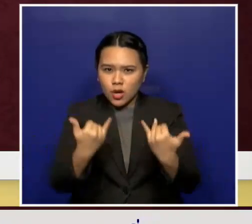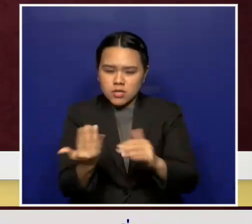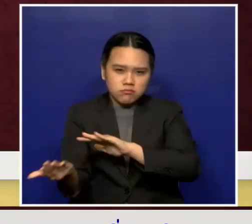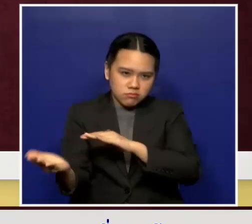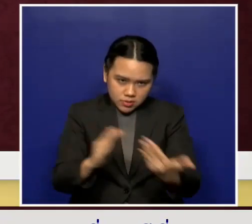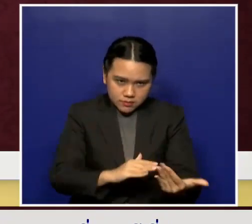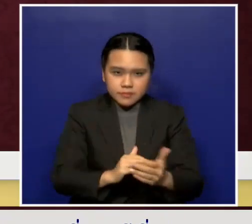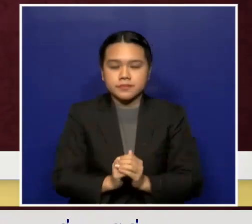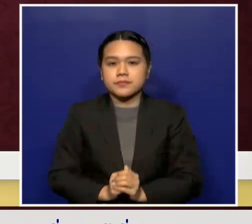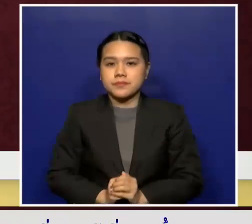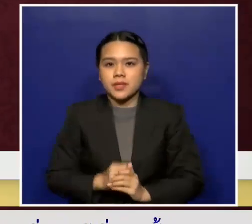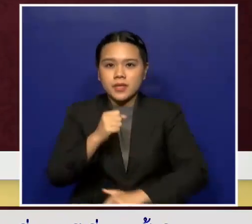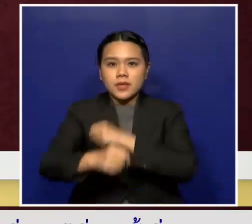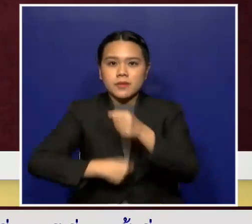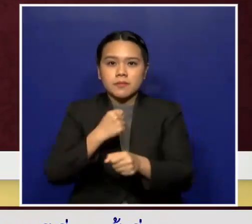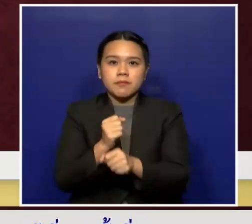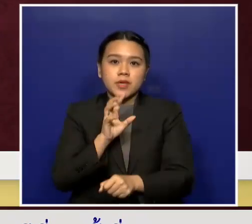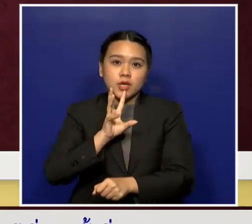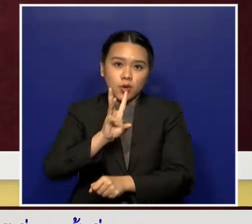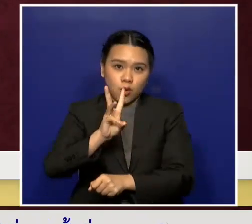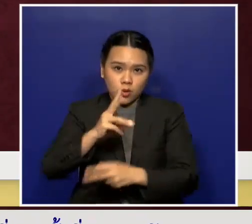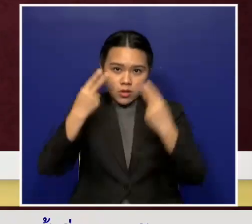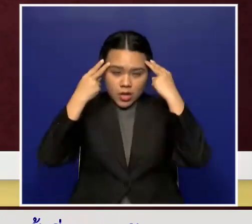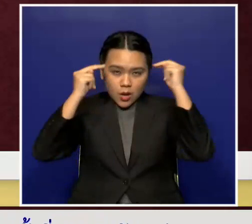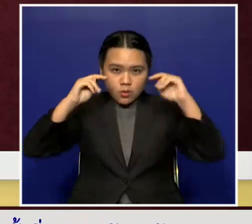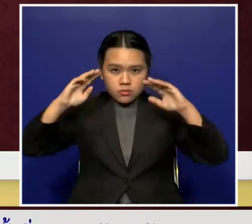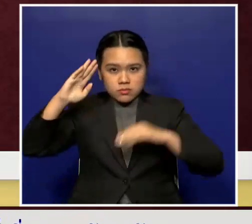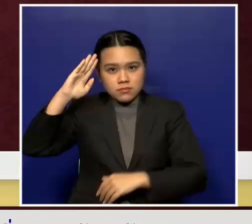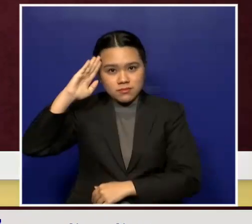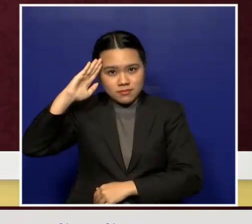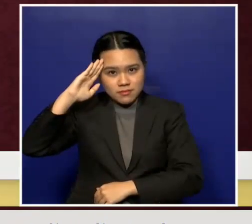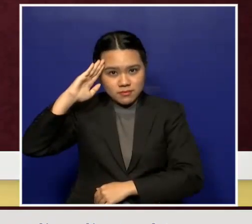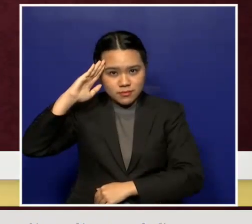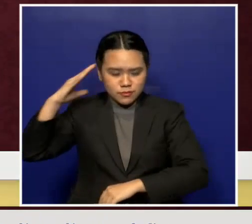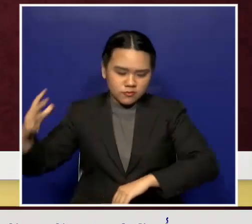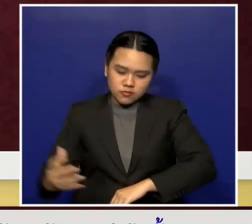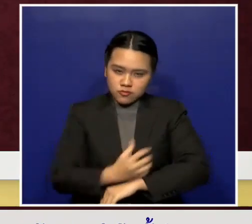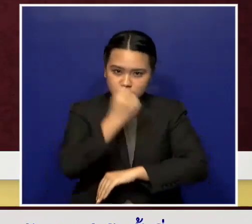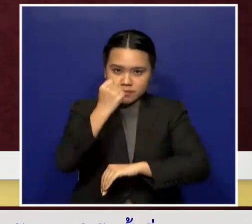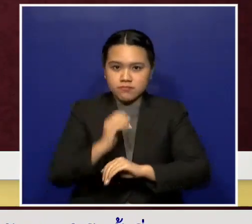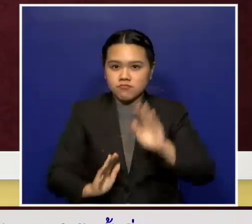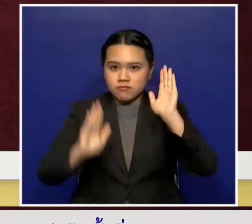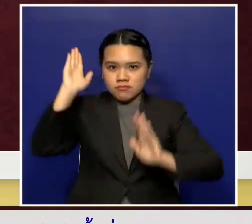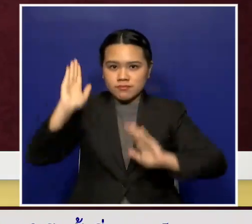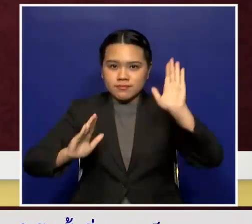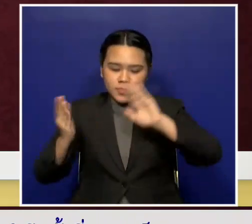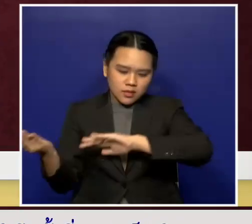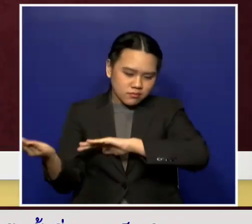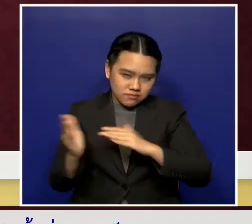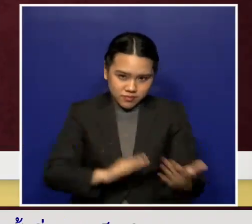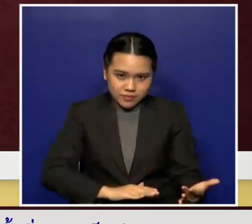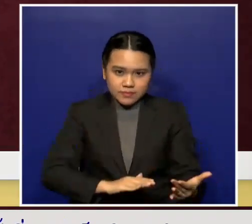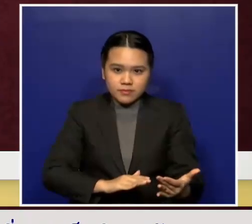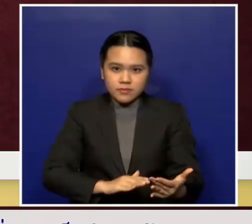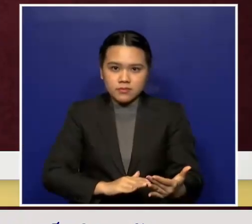6ปีที่เผด็จการประยุทธ์ล้มล้างประชาธิปไตยแล้วก็ล้มเหลวในทุกด้